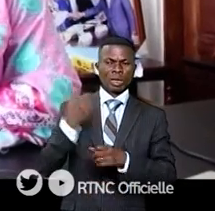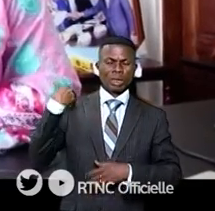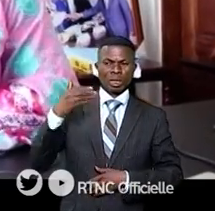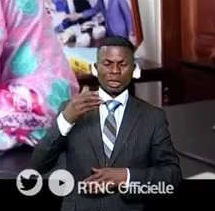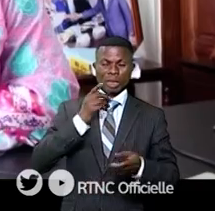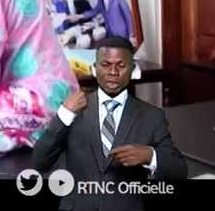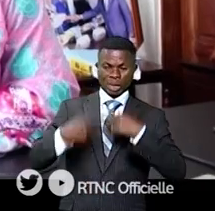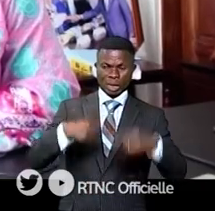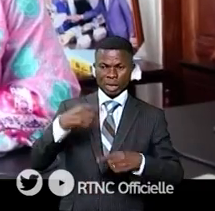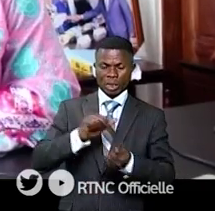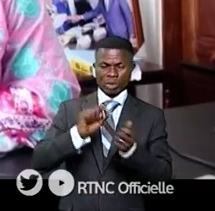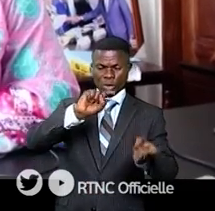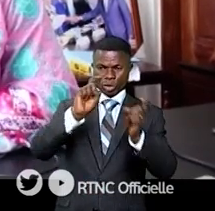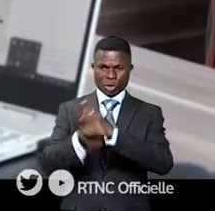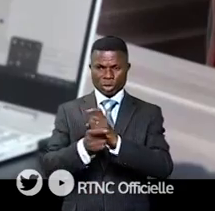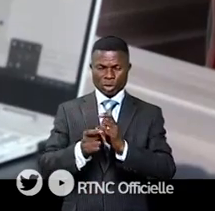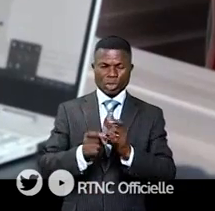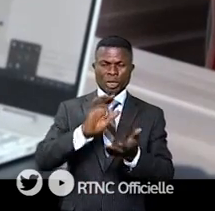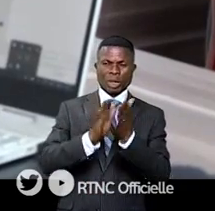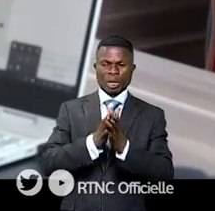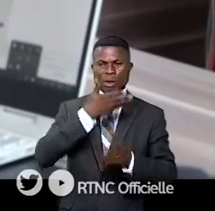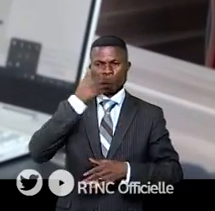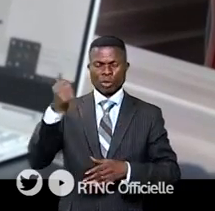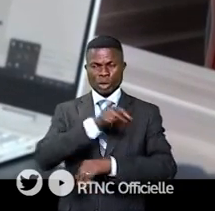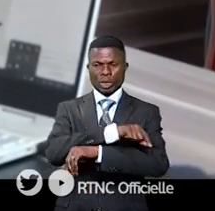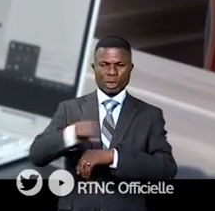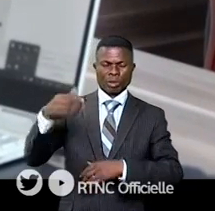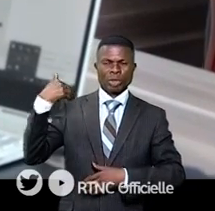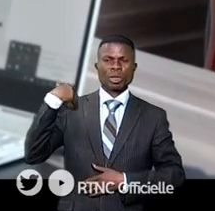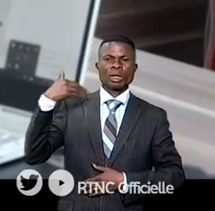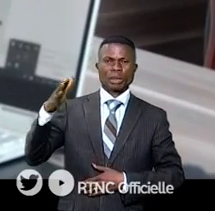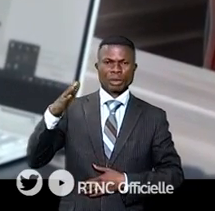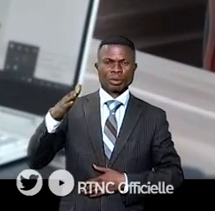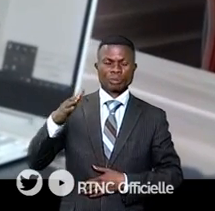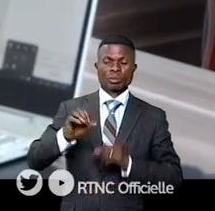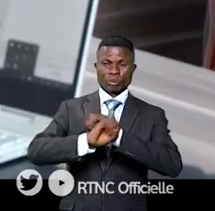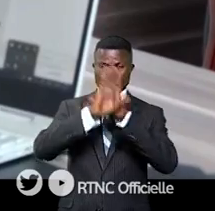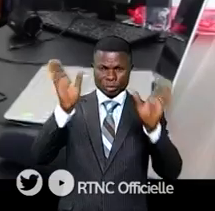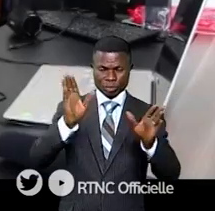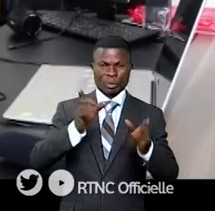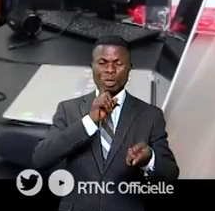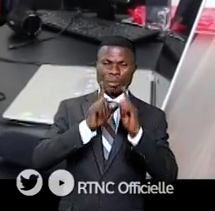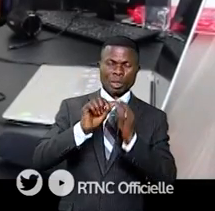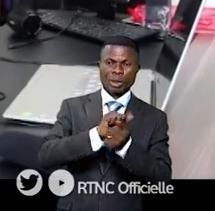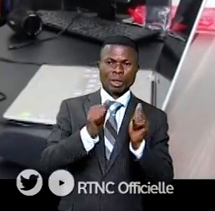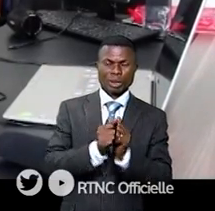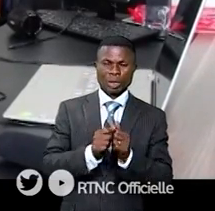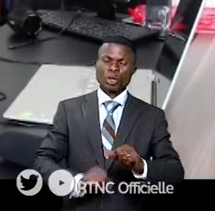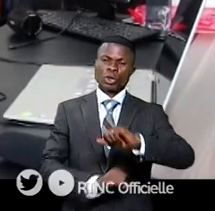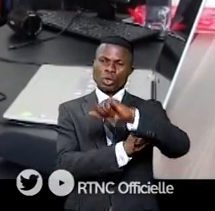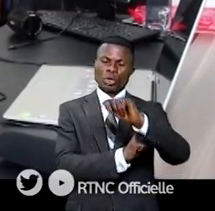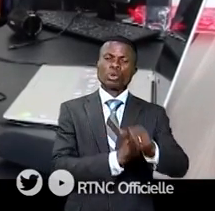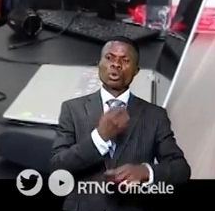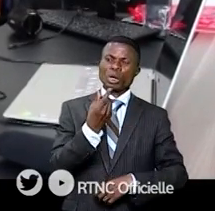pour discuter de la réforme et la modernisation de l'administration publique. En clair, il a été question de l'appui technique